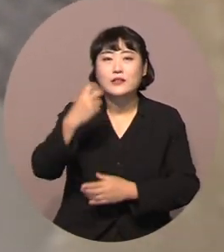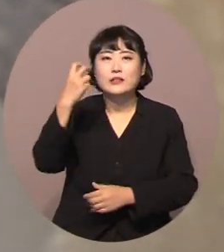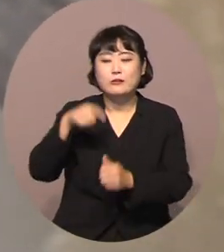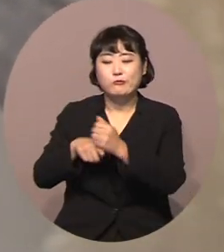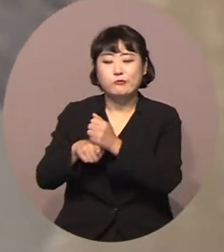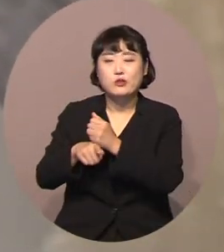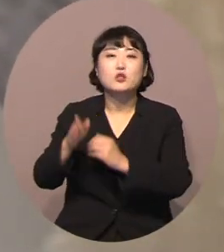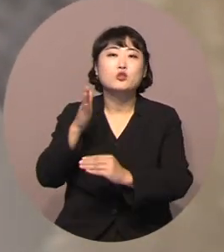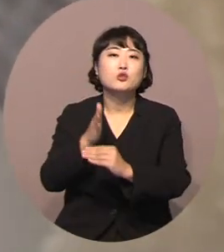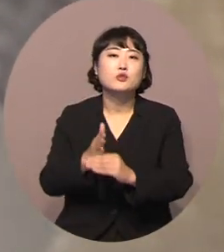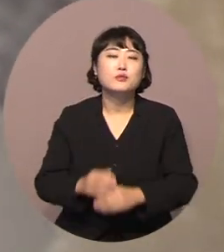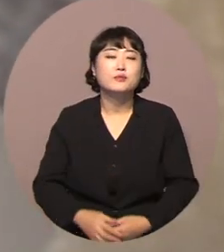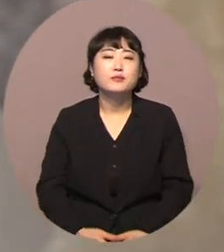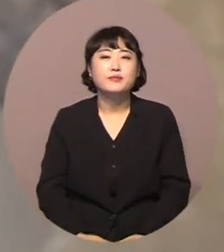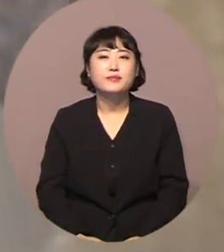MBC 뉴스 김성국 있니다